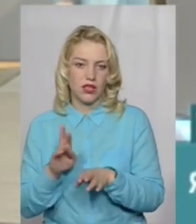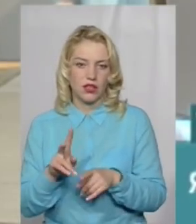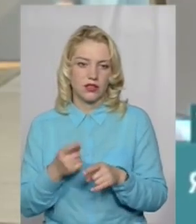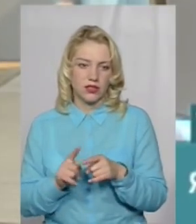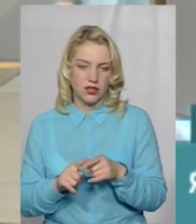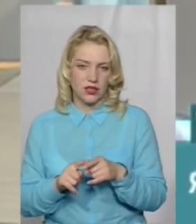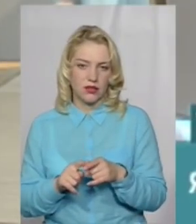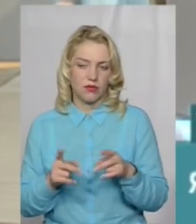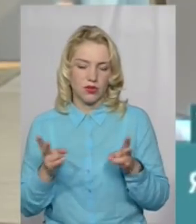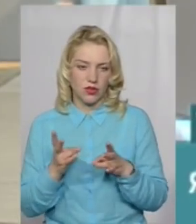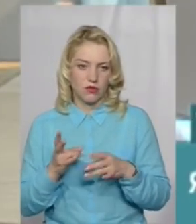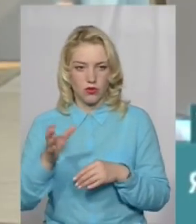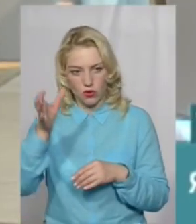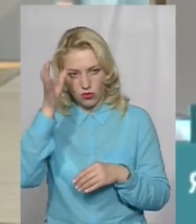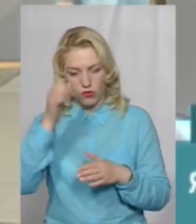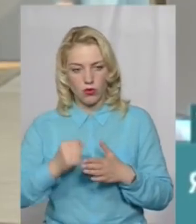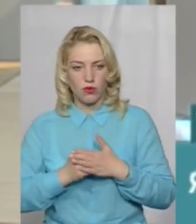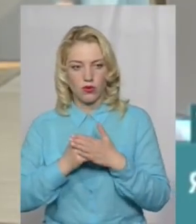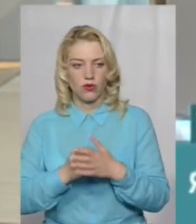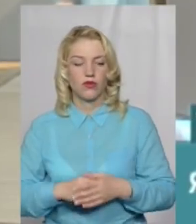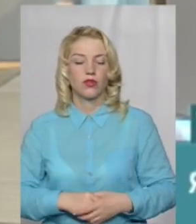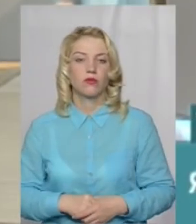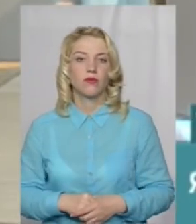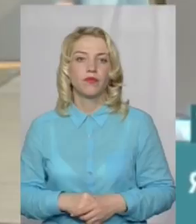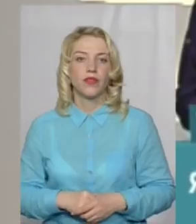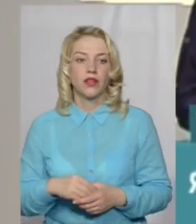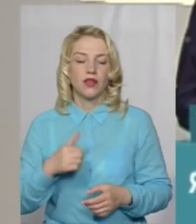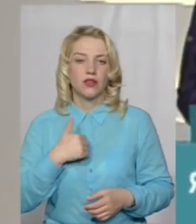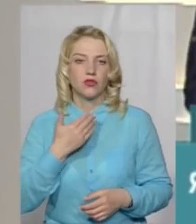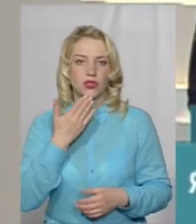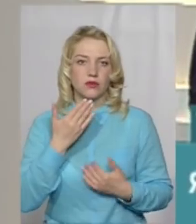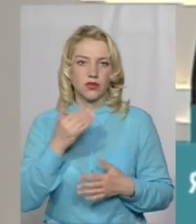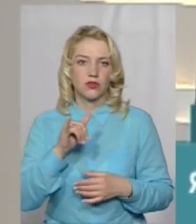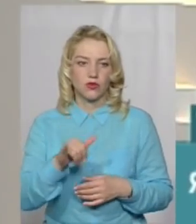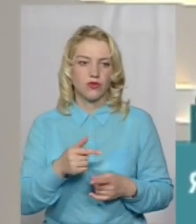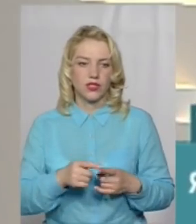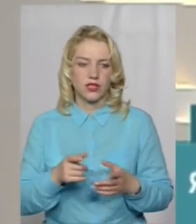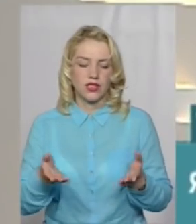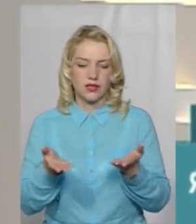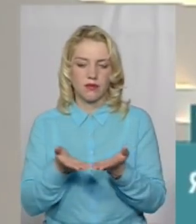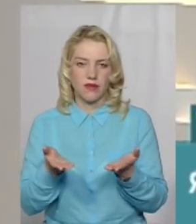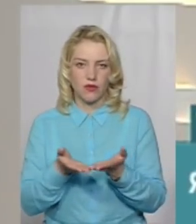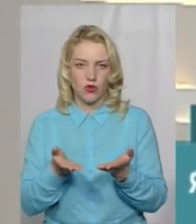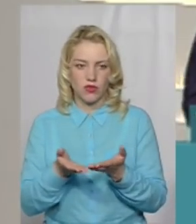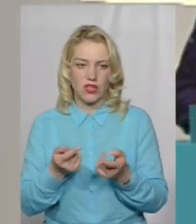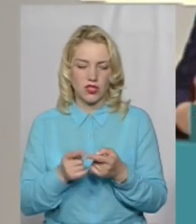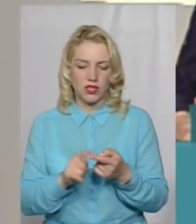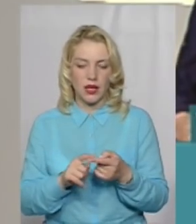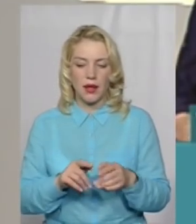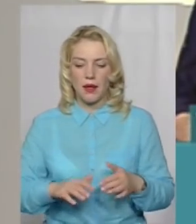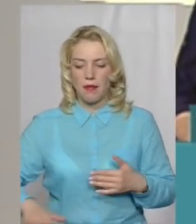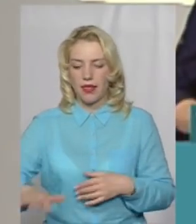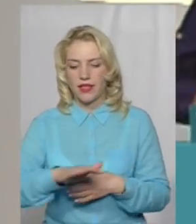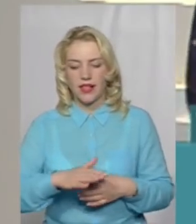якому це потрібно науково обґрунтованому. Я якраз хотіла запитати про це співвідношення плантацій, які насаджуються, до тих,